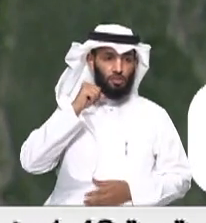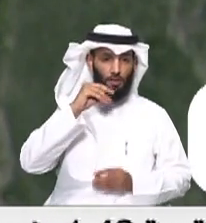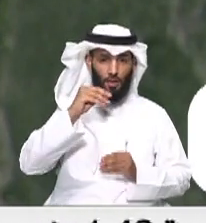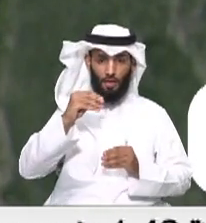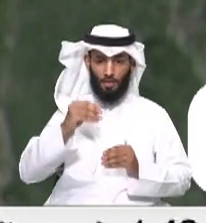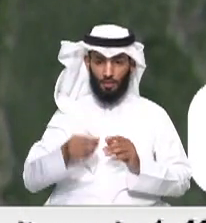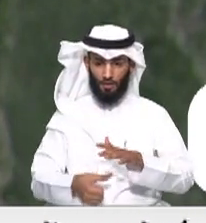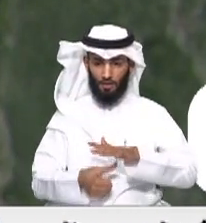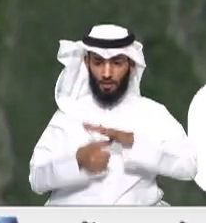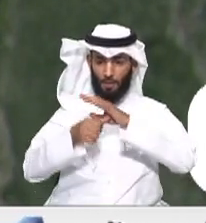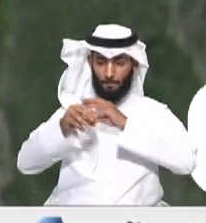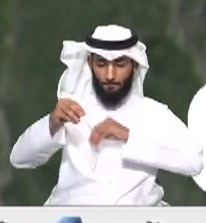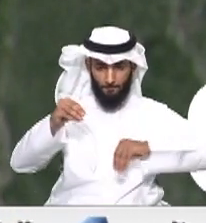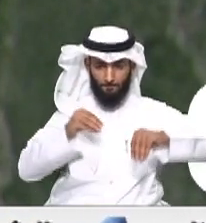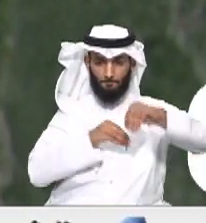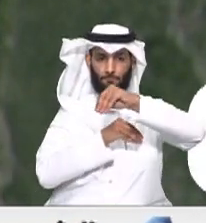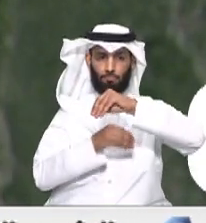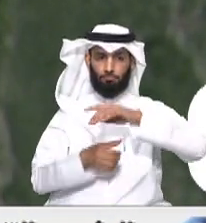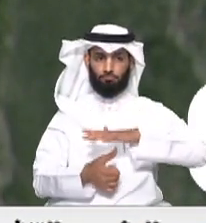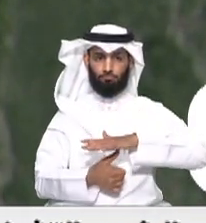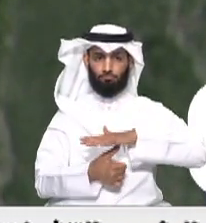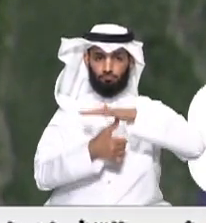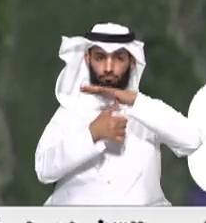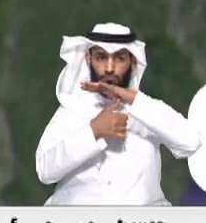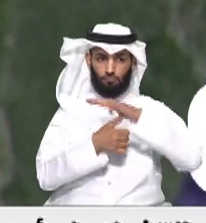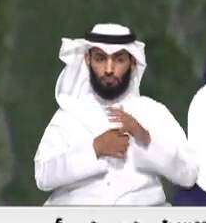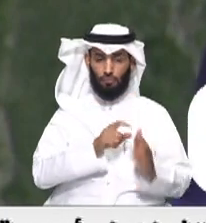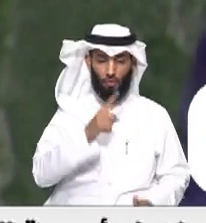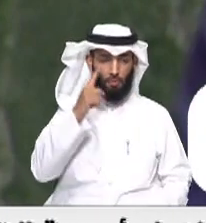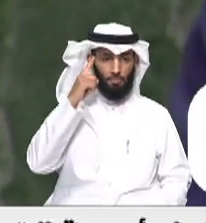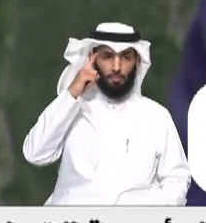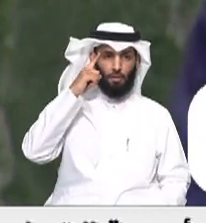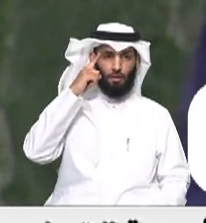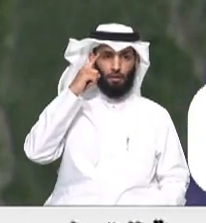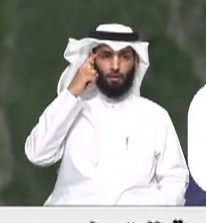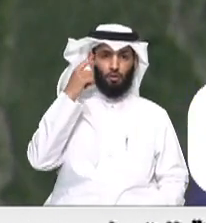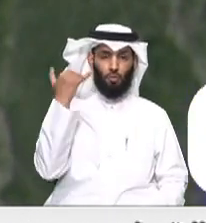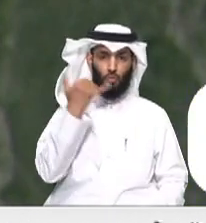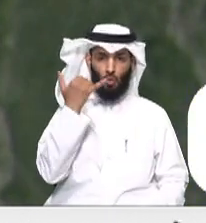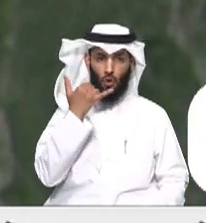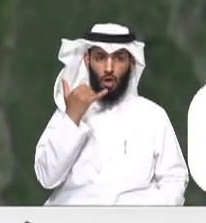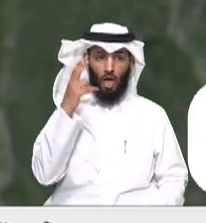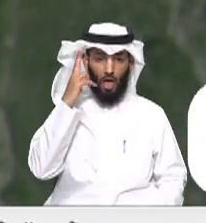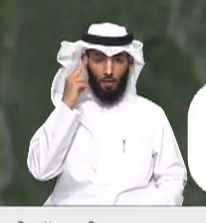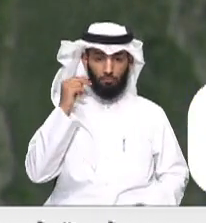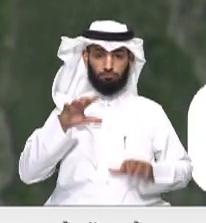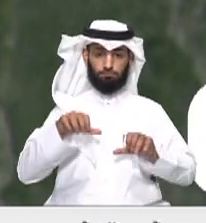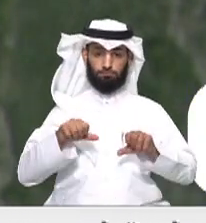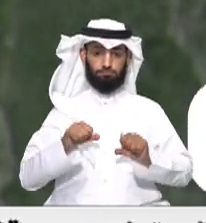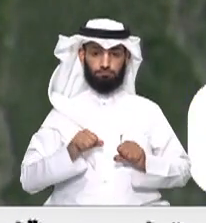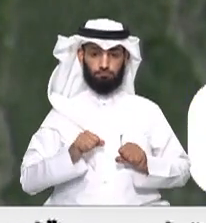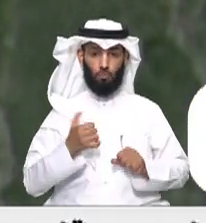الأمام. زملاء القادة، دعونا لا ننسى أبداً أن بعض الأشياء أهم من البقاء في السلطة.